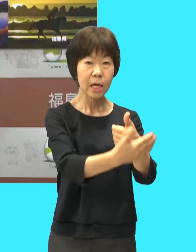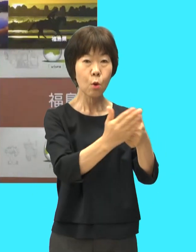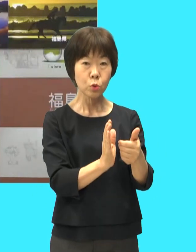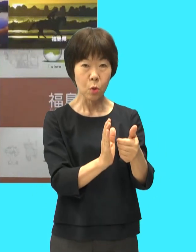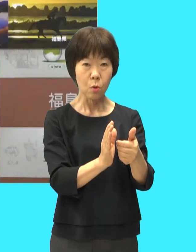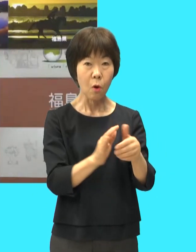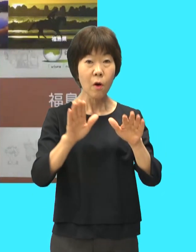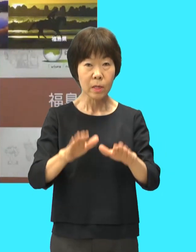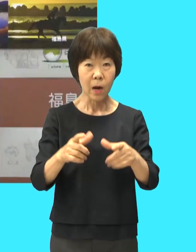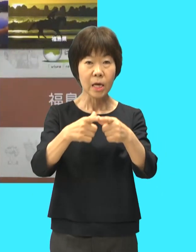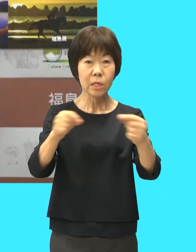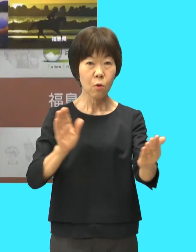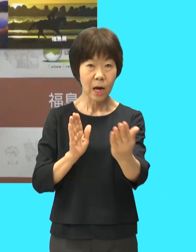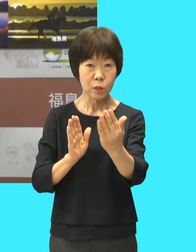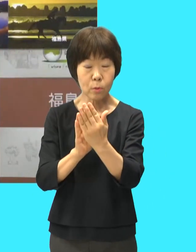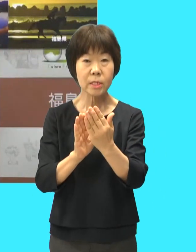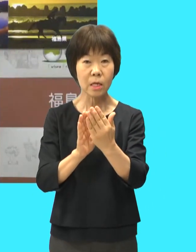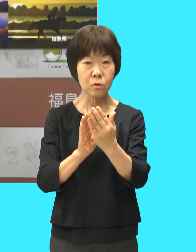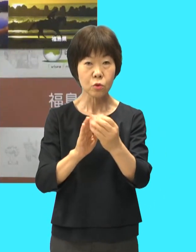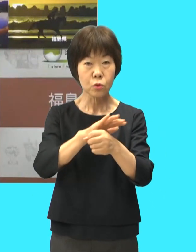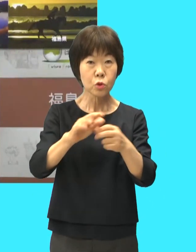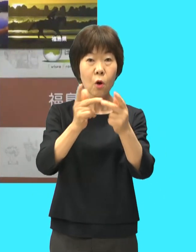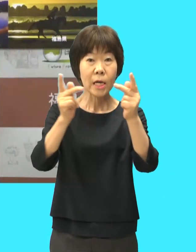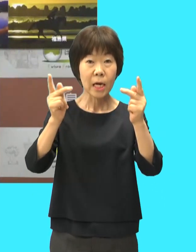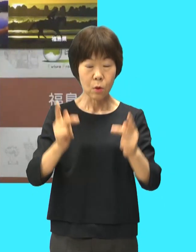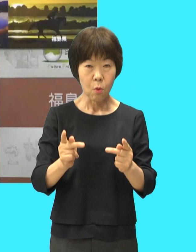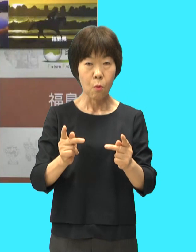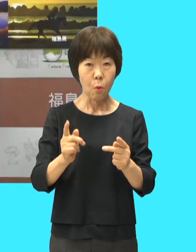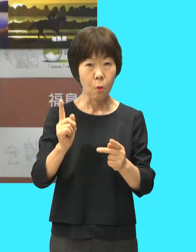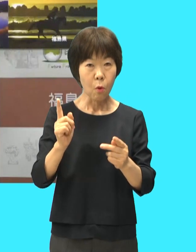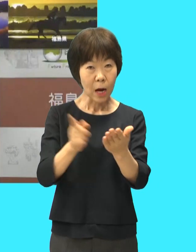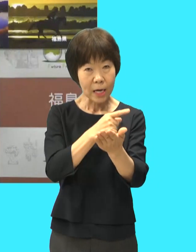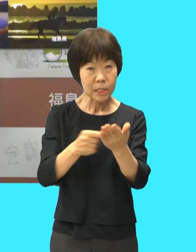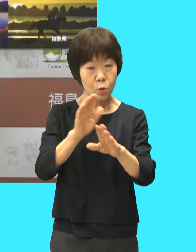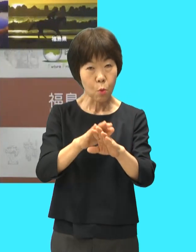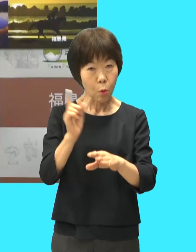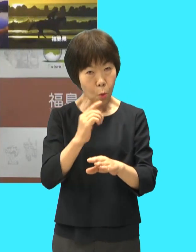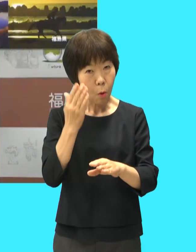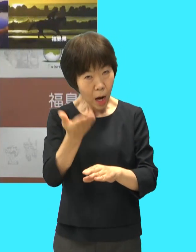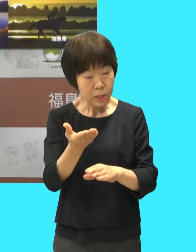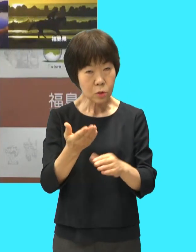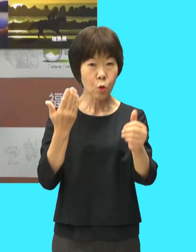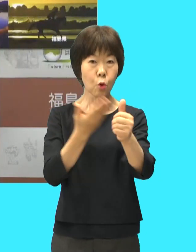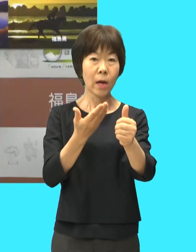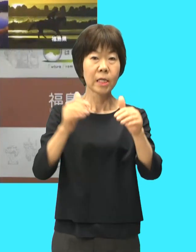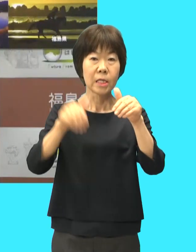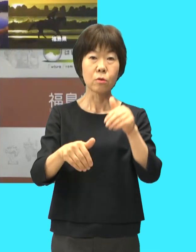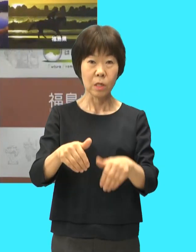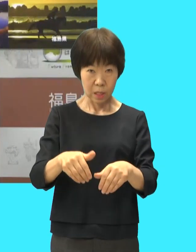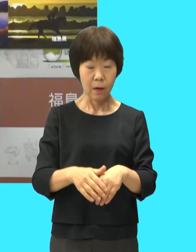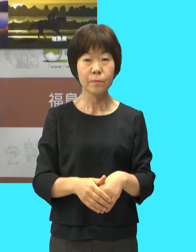今日本が直面している重要課題をどう解決していくかが問われた選挙でありまし